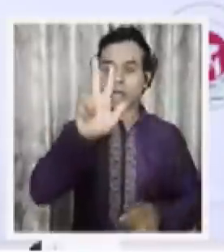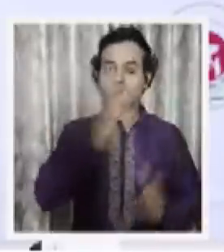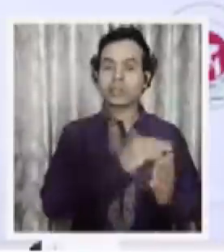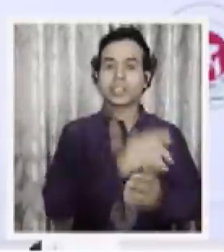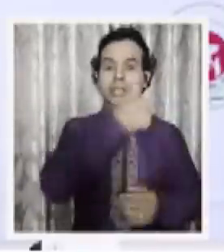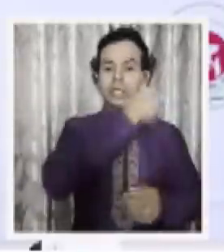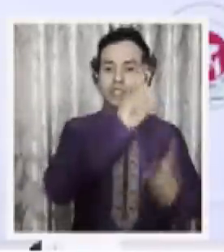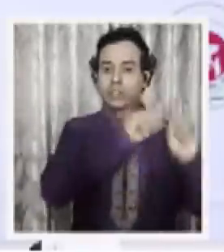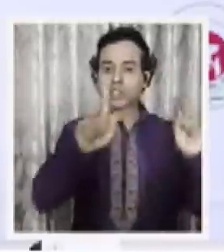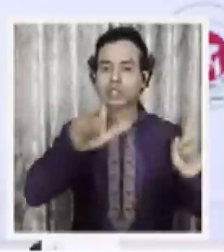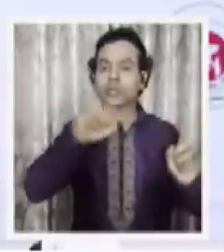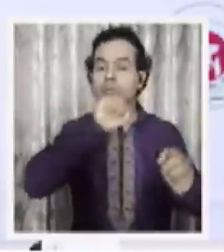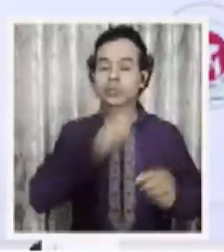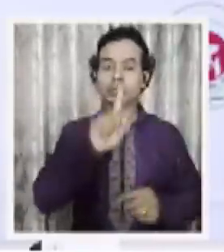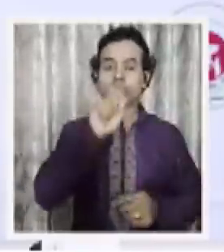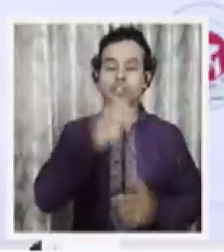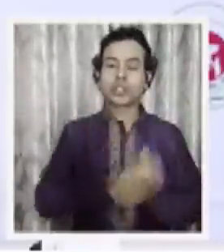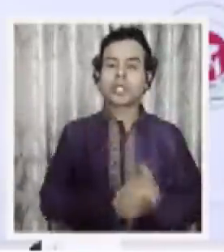41 থেকে 50 বছর 4 জন, 51 থেকে 60 বছর 8 জন,